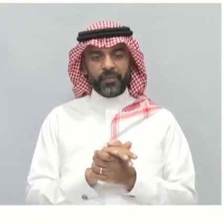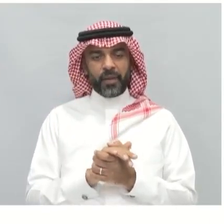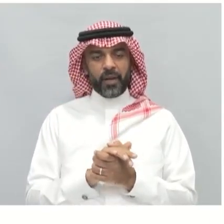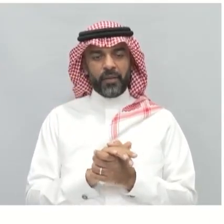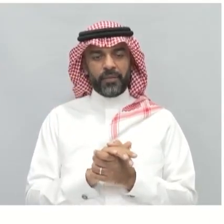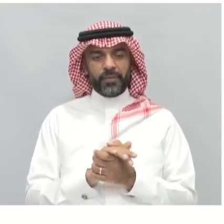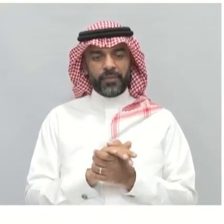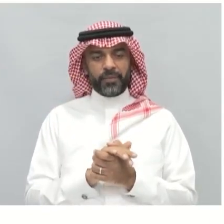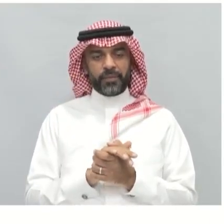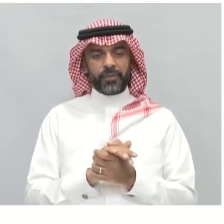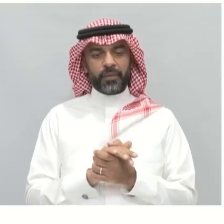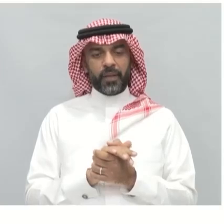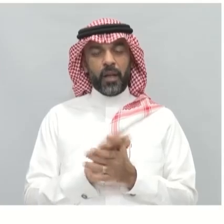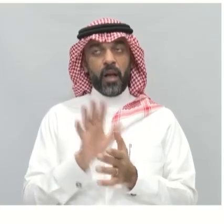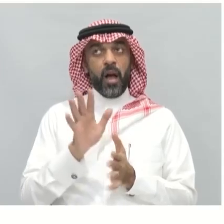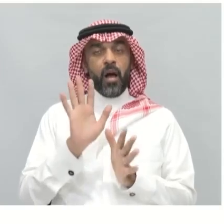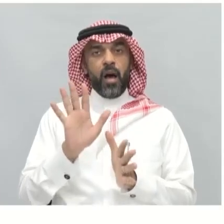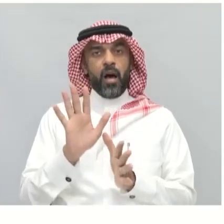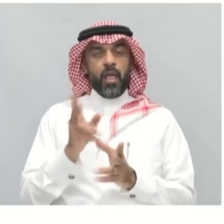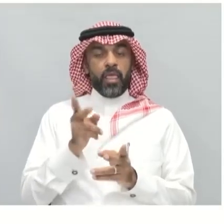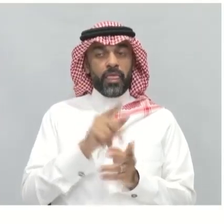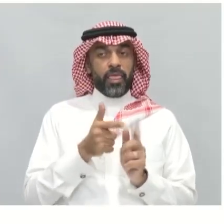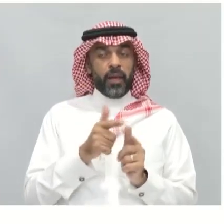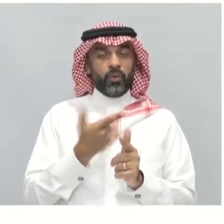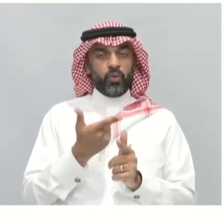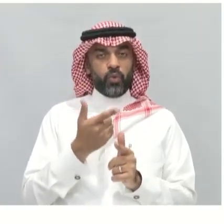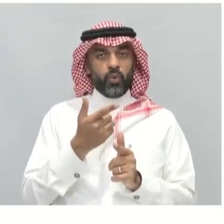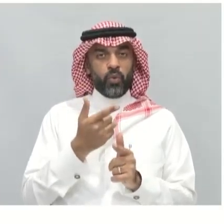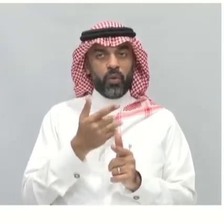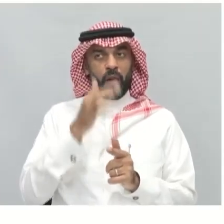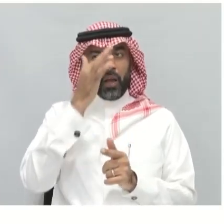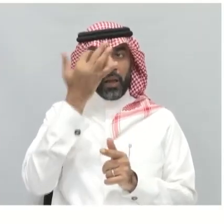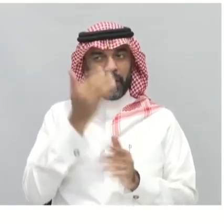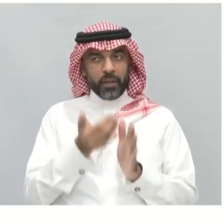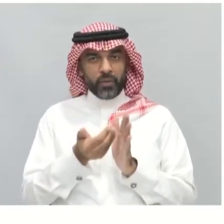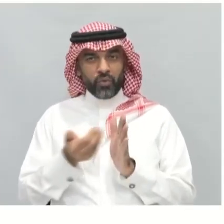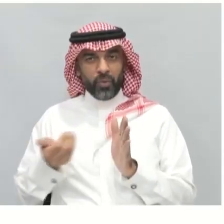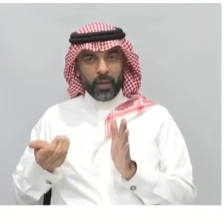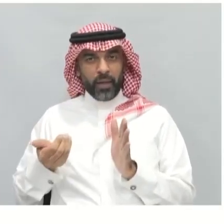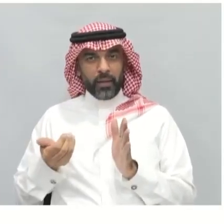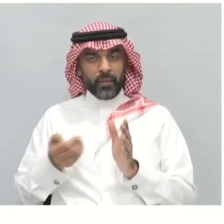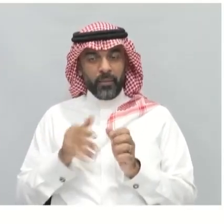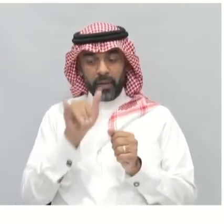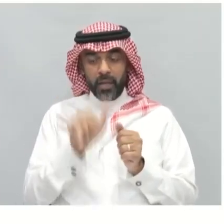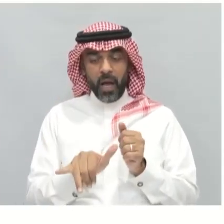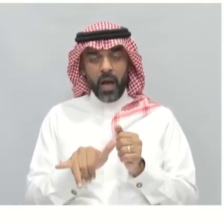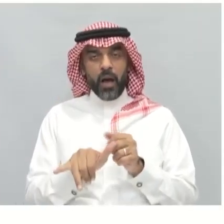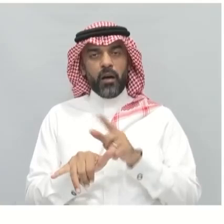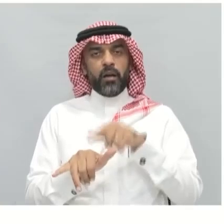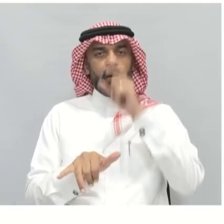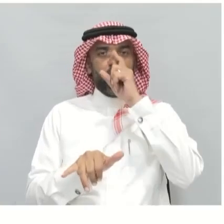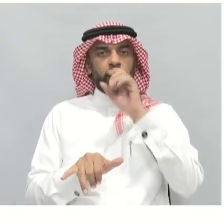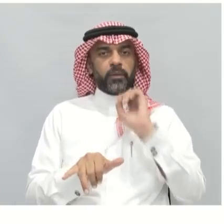فانها حينئذ تكتب على صوره الف قائمه مثل سجايا وعطايا مثل سجايا وعطايا هذه